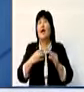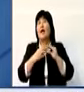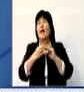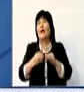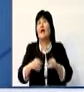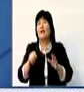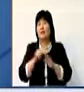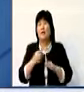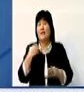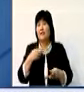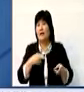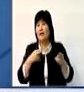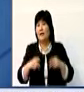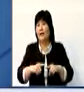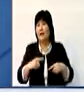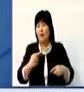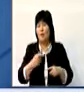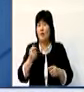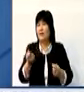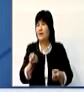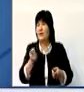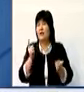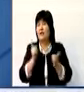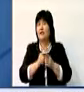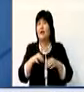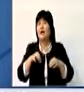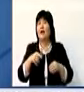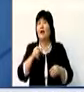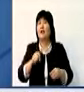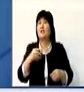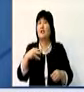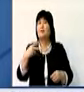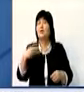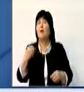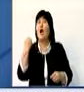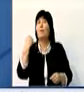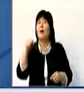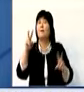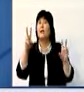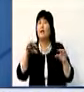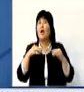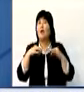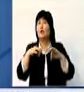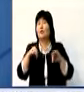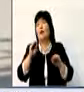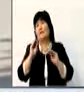Сыр өңіріне табан тіреді. Сирек кездесетін көліктер керуені ГАЗ М20 Победа маркалы темір тұлпарларынан